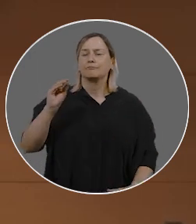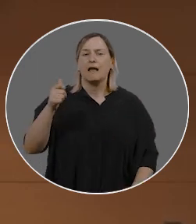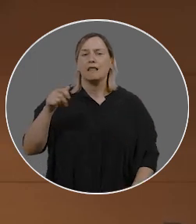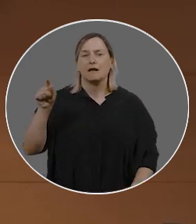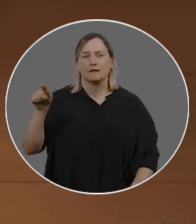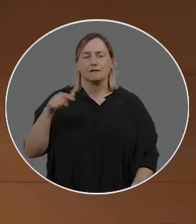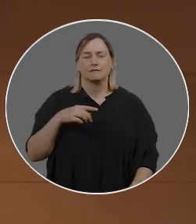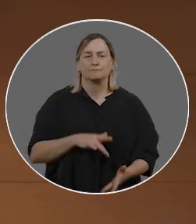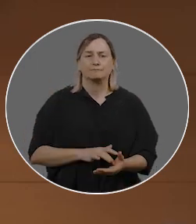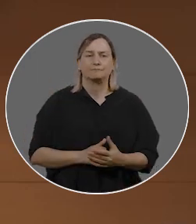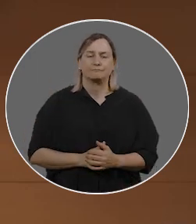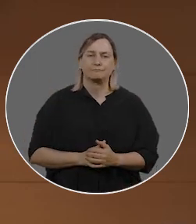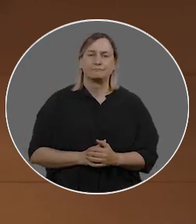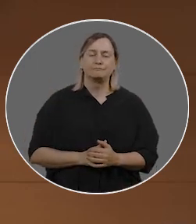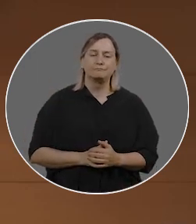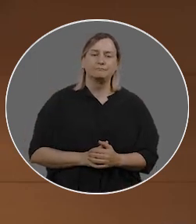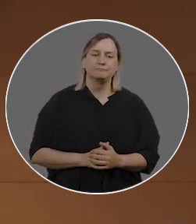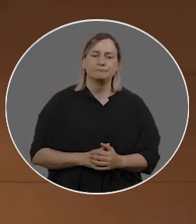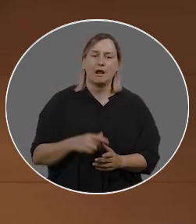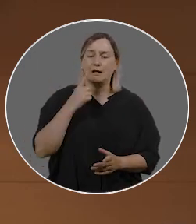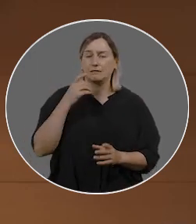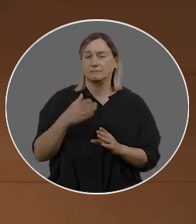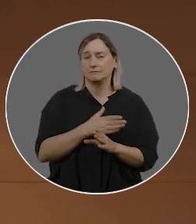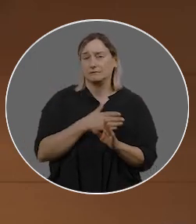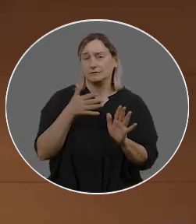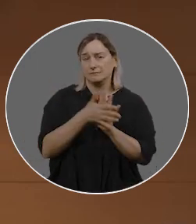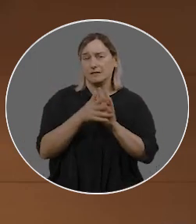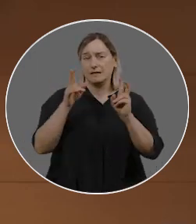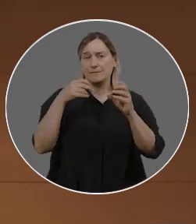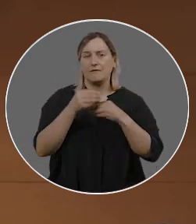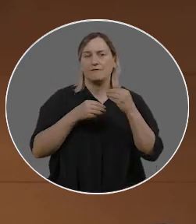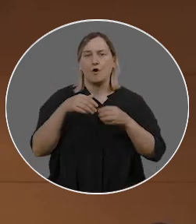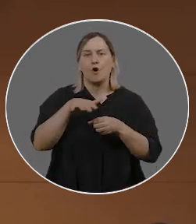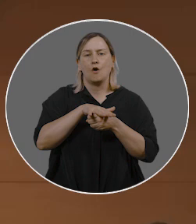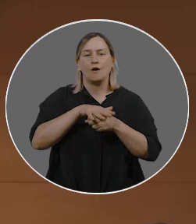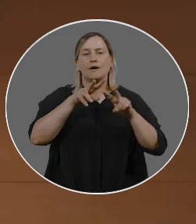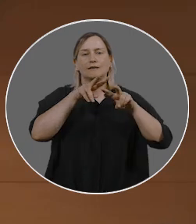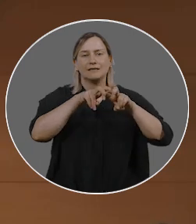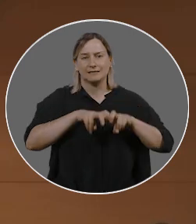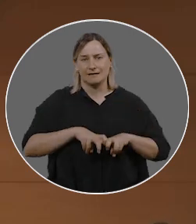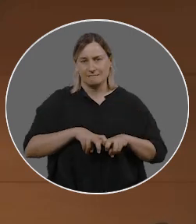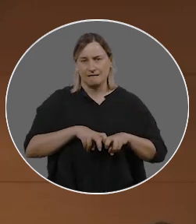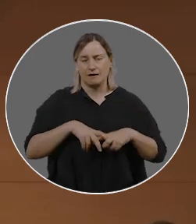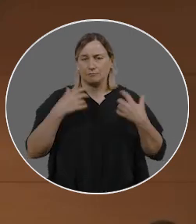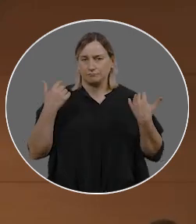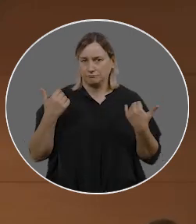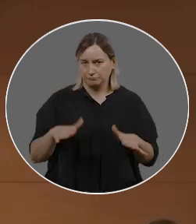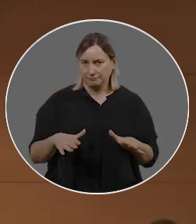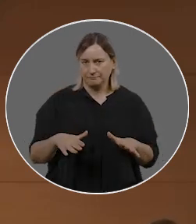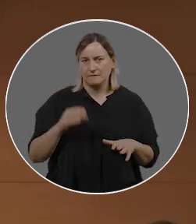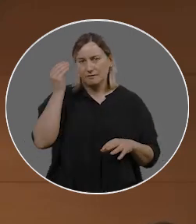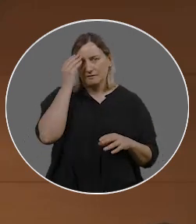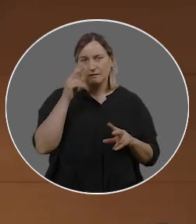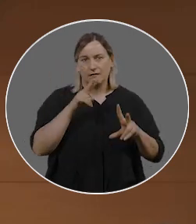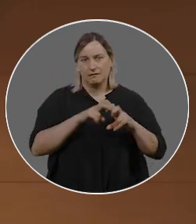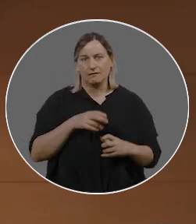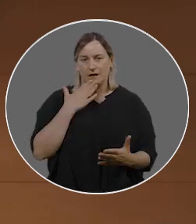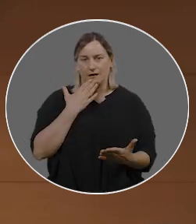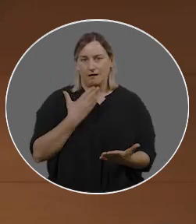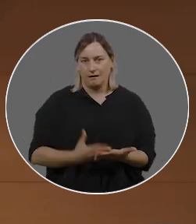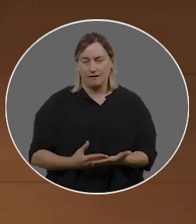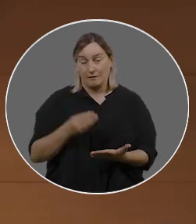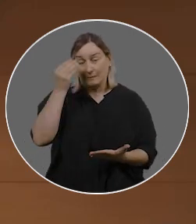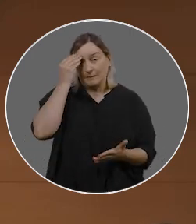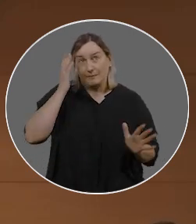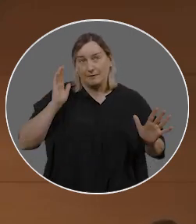torn. Ens has explicat tot el que esteu fent en l'àmbit de recerca, que déu-n'hi-do, jo crec que ens hem quedat tots una